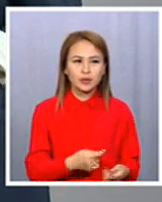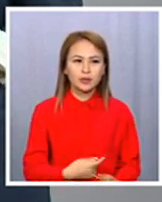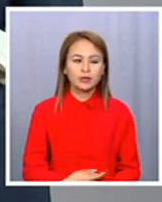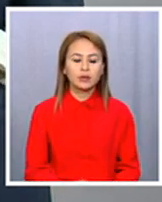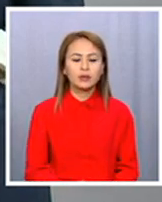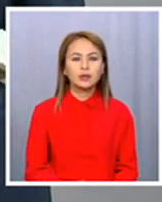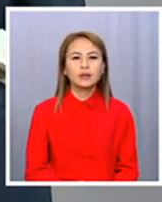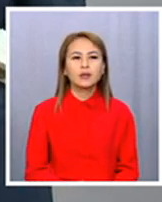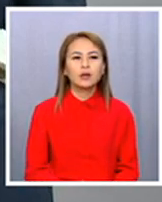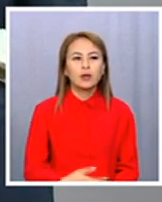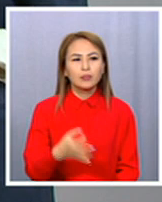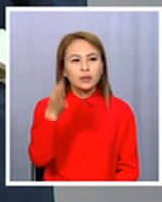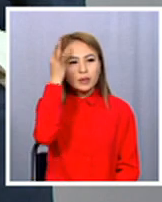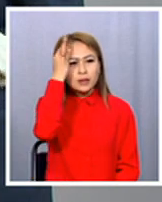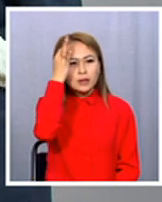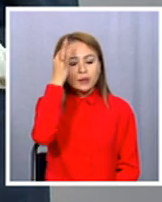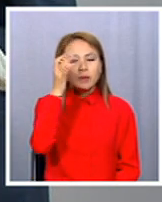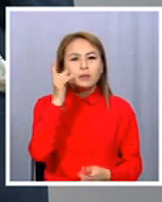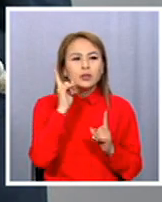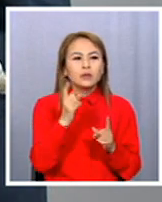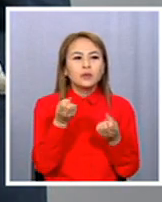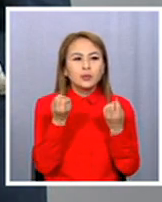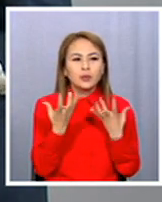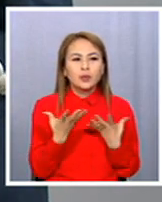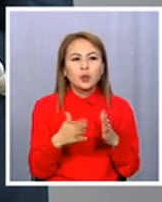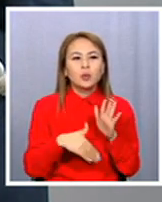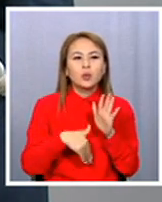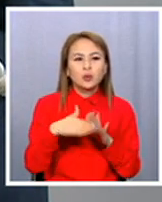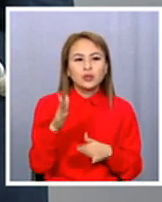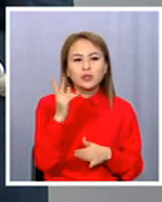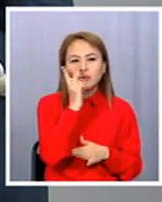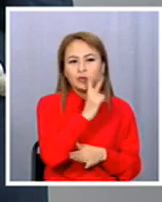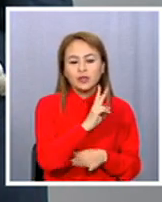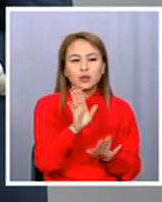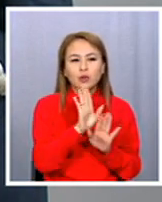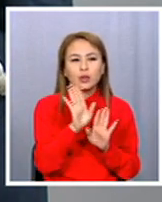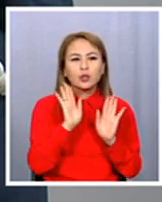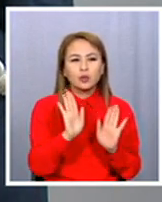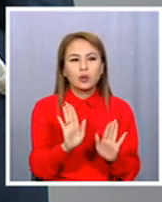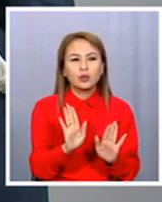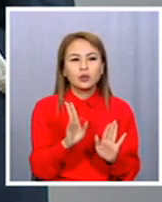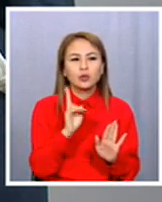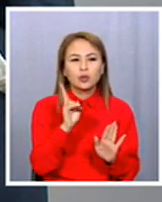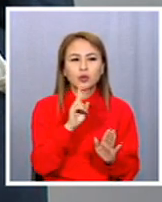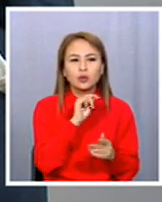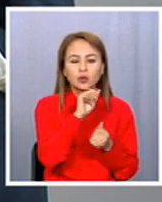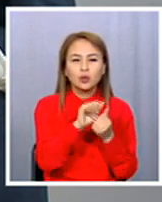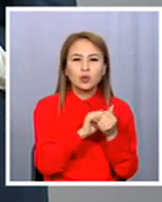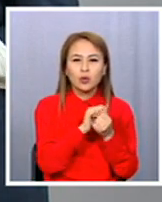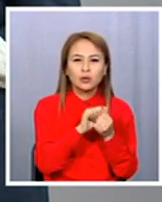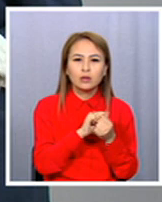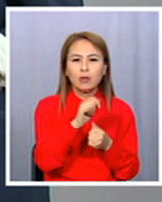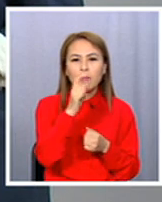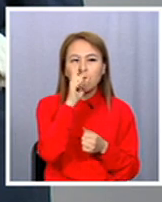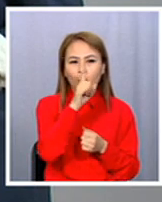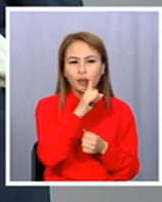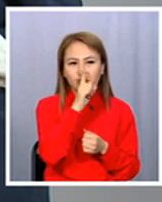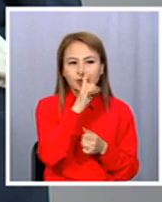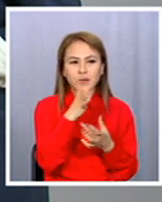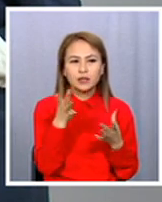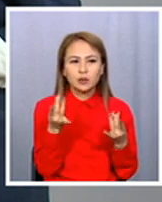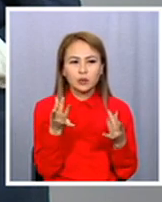носят. Помни истину простую. Лучше видит только тот, кто жует